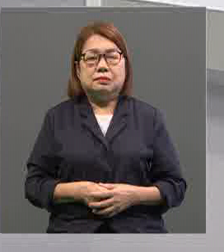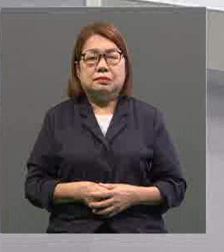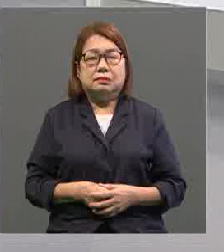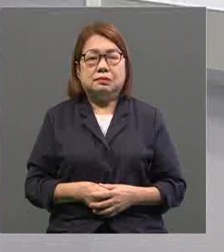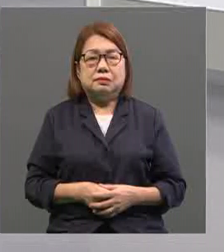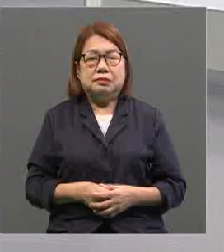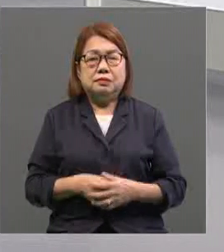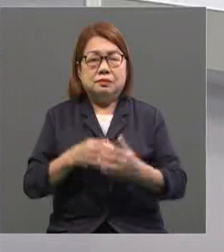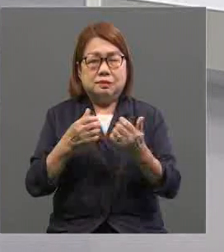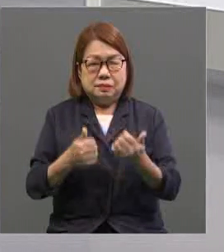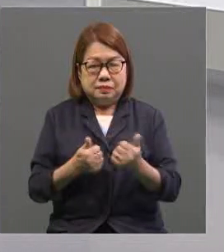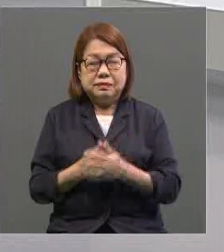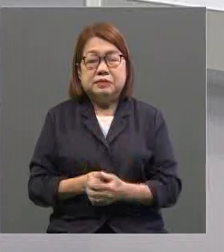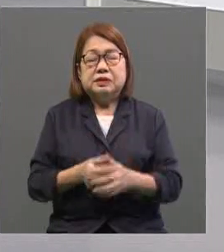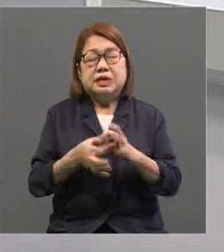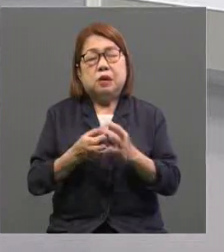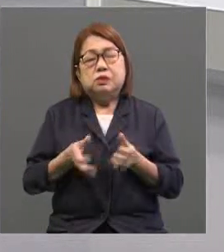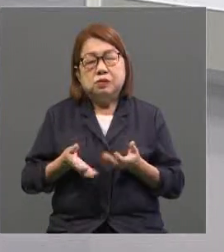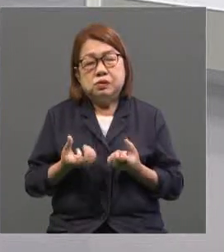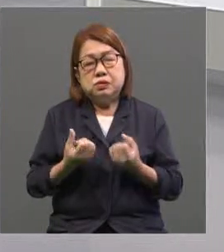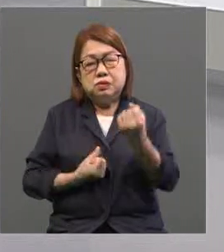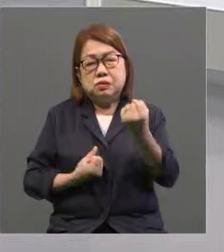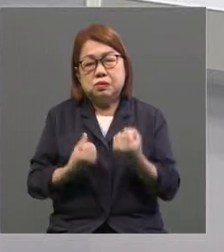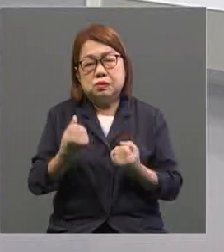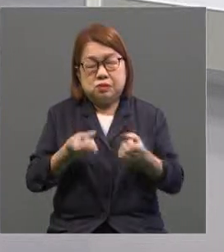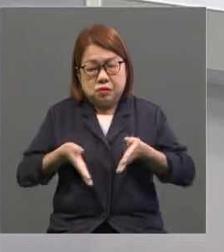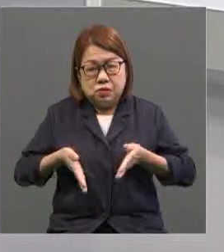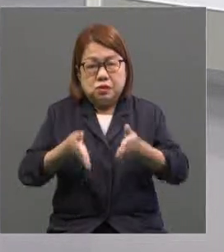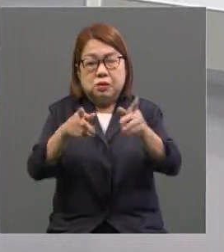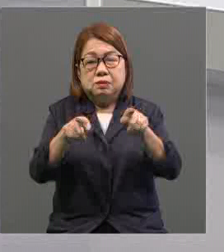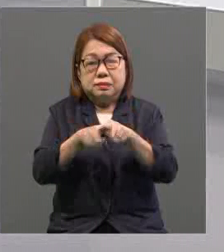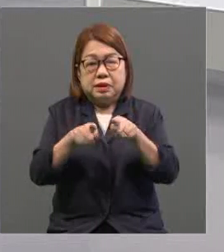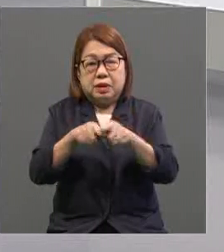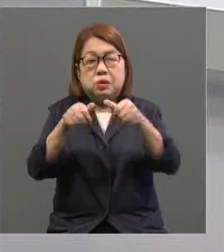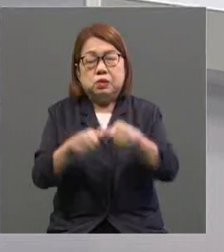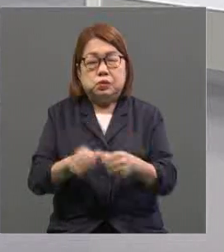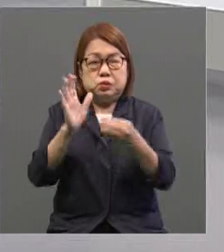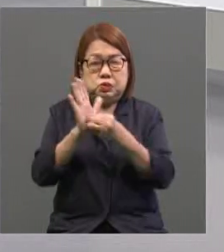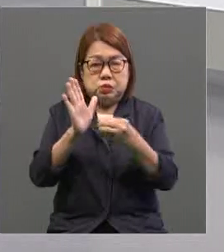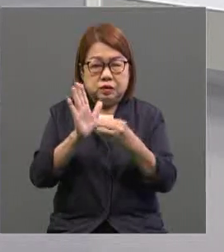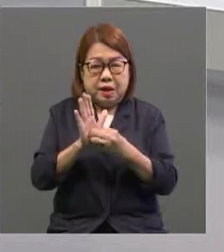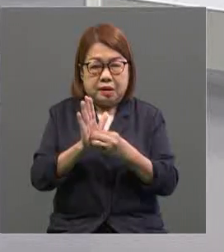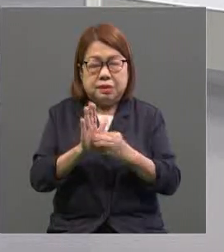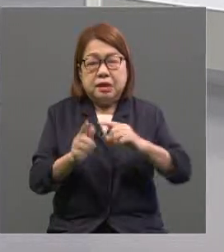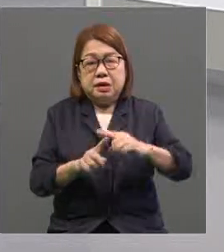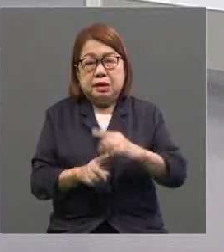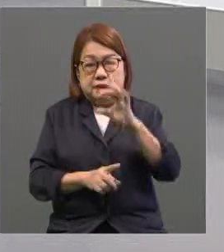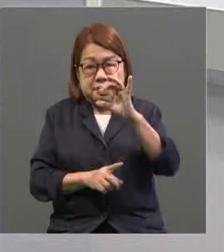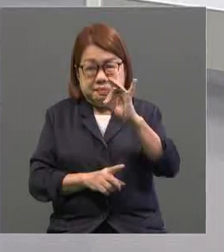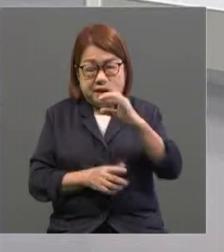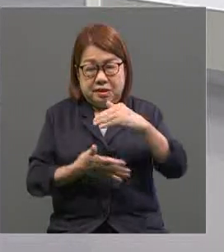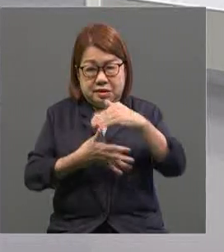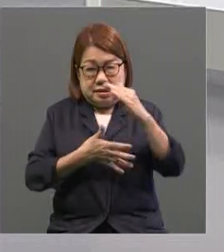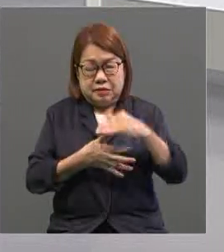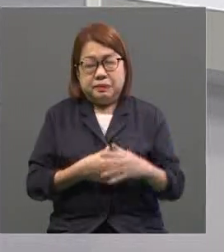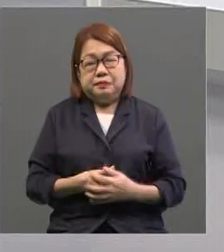มาที่อุบัติเหตุทางท้องถนนเหมือนกันอันนี้เกิดขึ้นกลางกรุงในกรุงเทพเลยนะครับคุณผู้ชมเมื่อต้นเดือนสิงหาคมนี้เอง